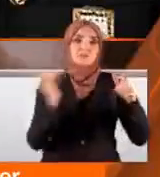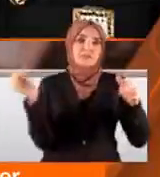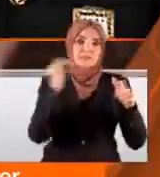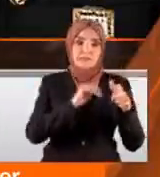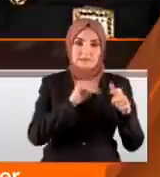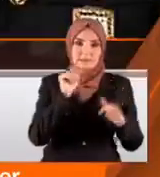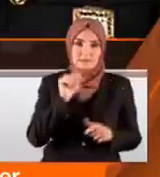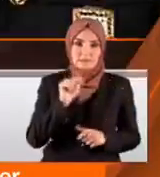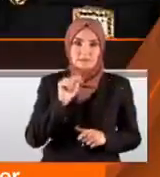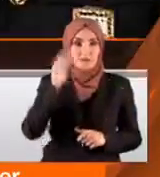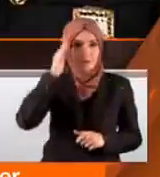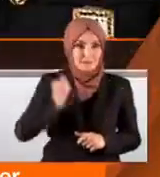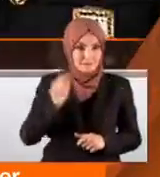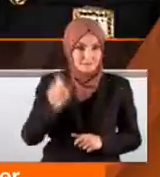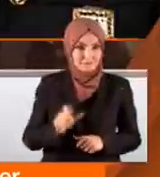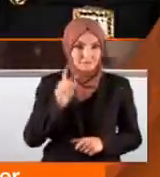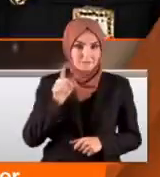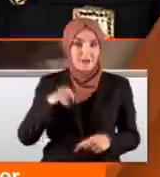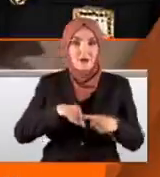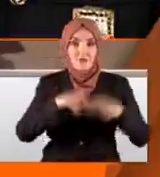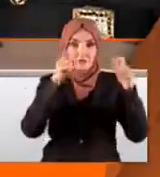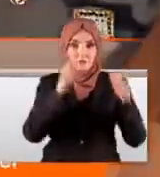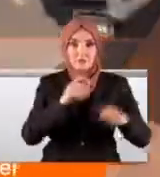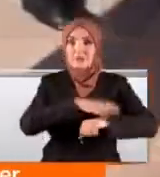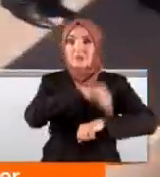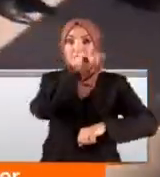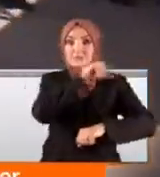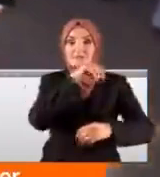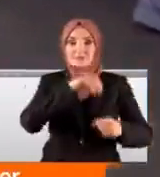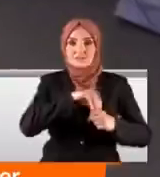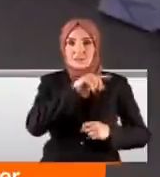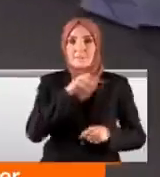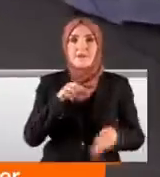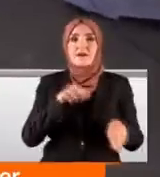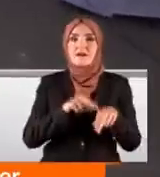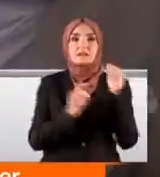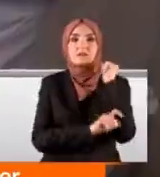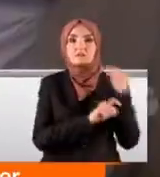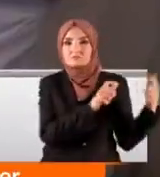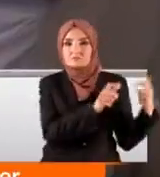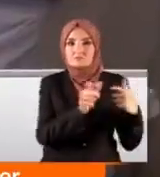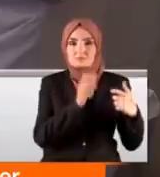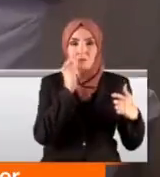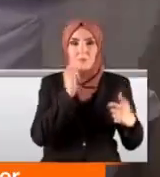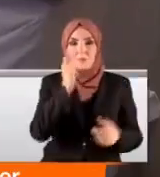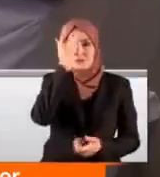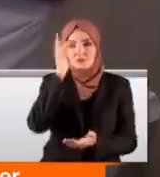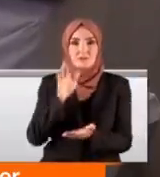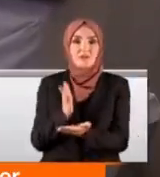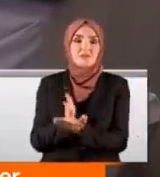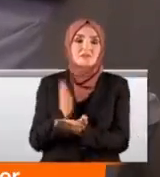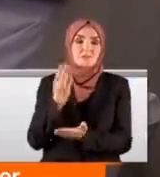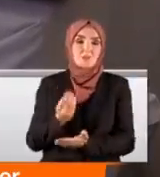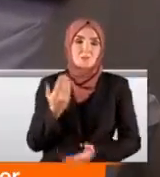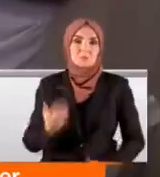Uzman çavuş Hakurk bölgesindeki Goraspi Dağı'nda PKK'lı teröristlerin saldırısında şehit düştü. Esselamu aleyküm